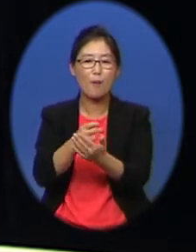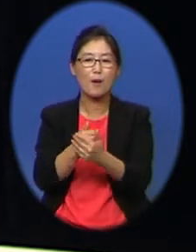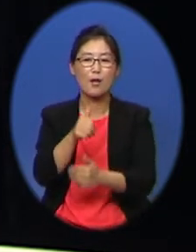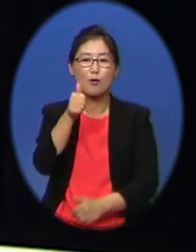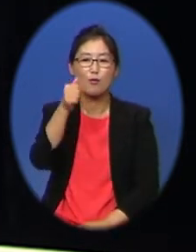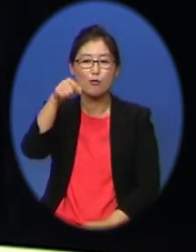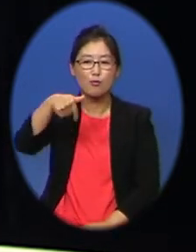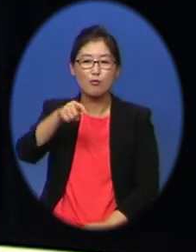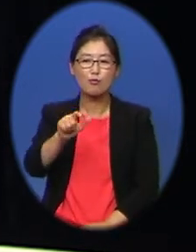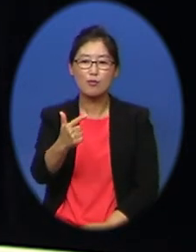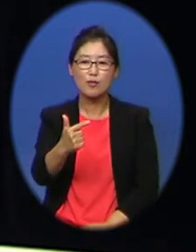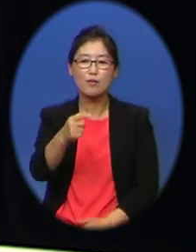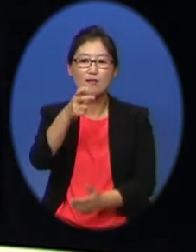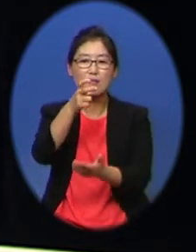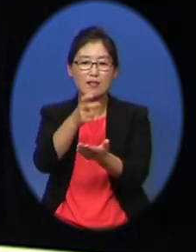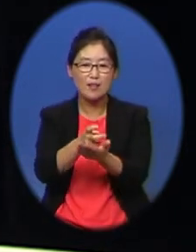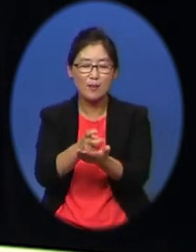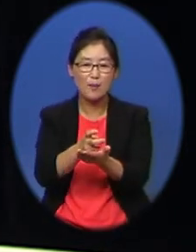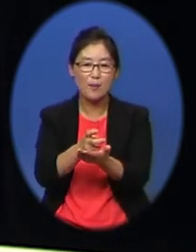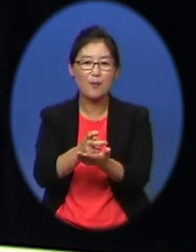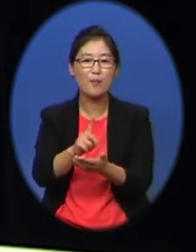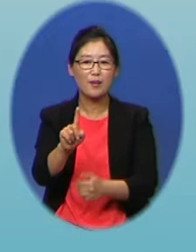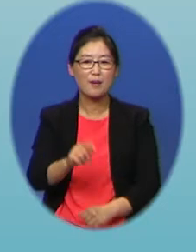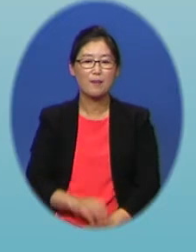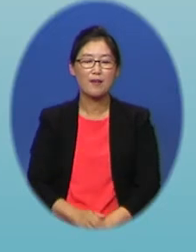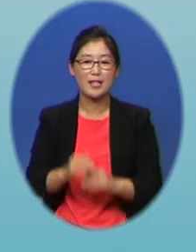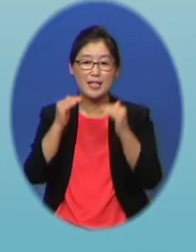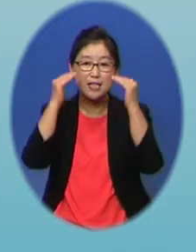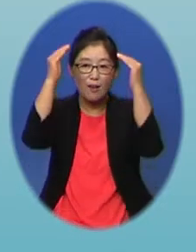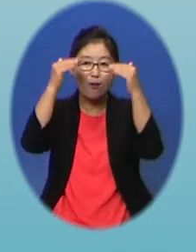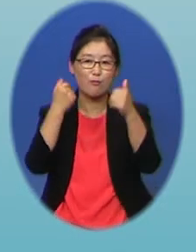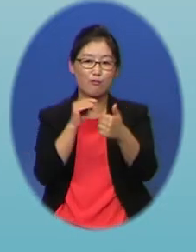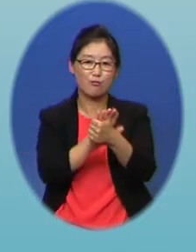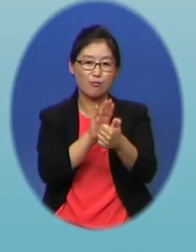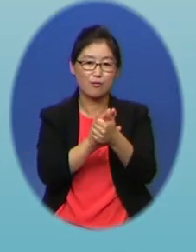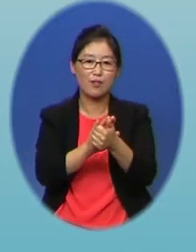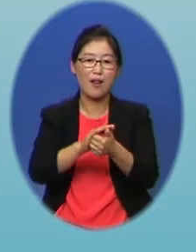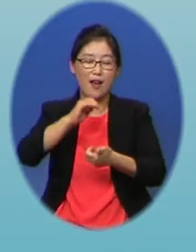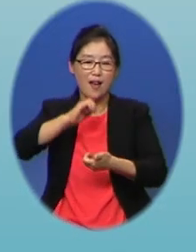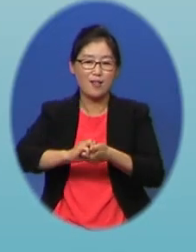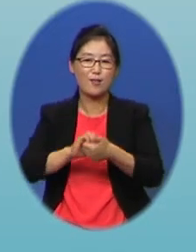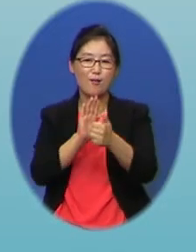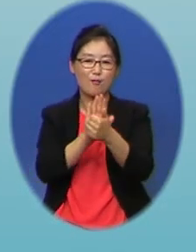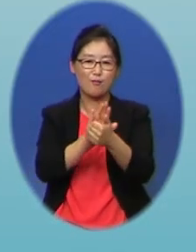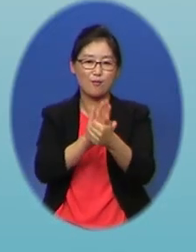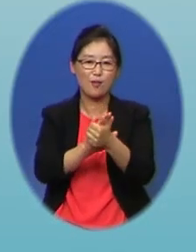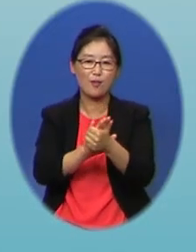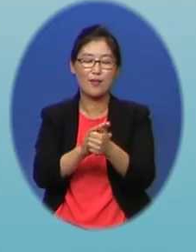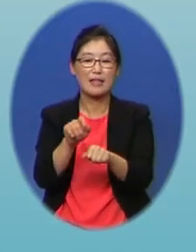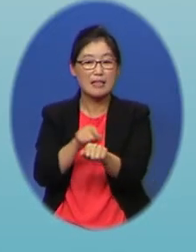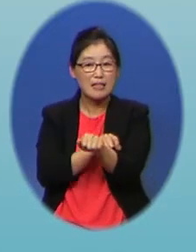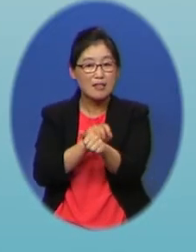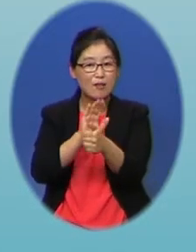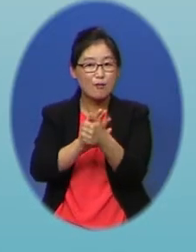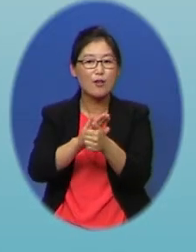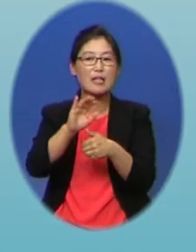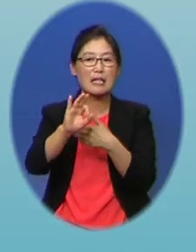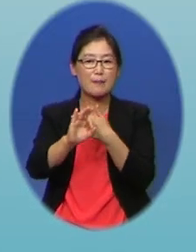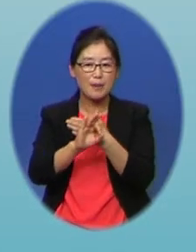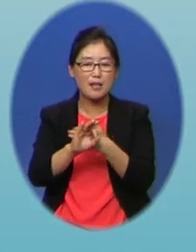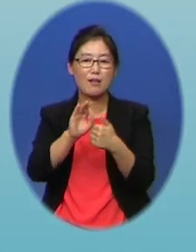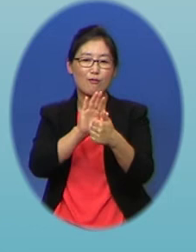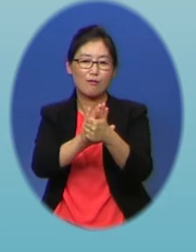같습니다. 민법상 후견 제도에는 크게 성년 후견, 한정 후견, 특정 후견, 임의 후견